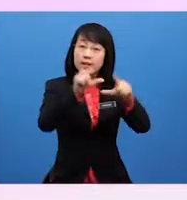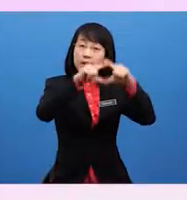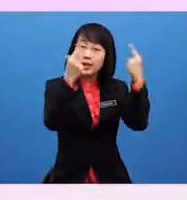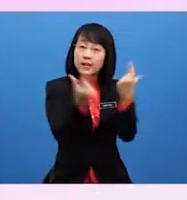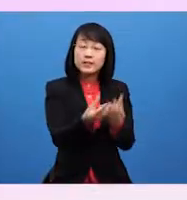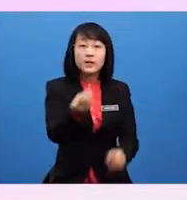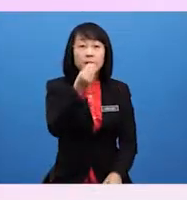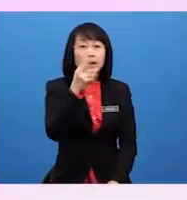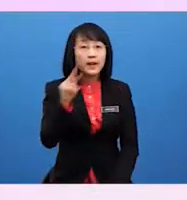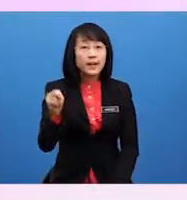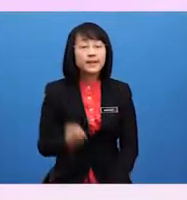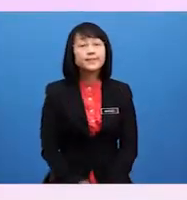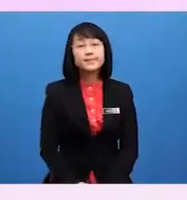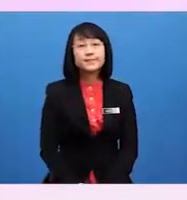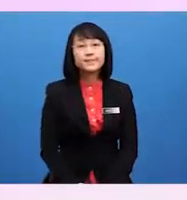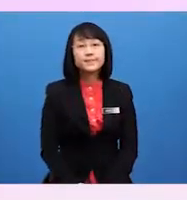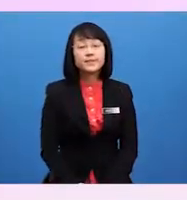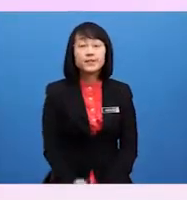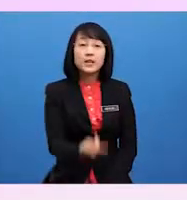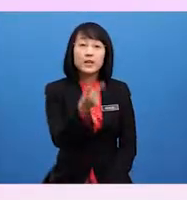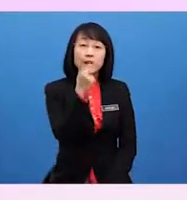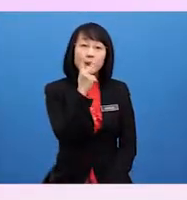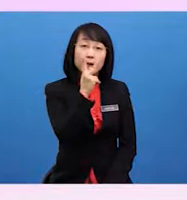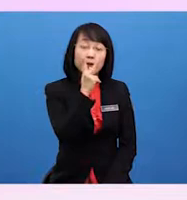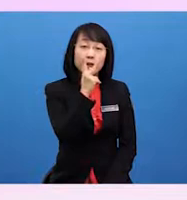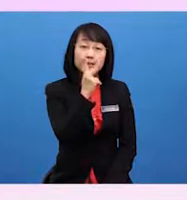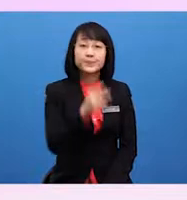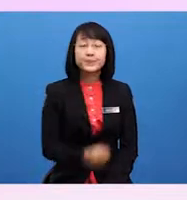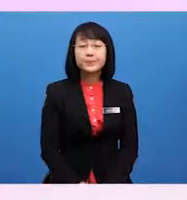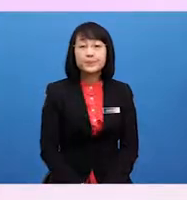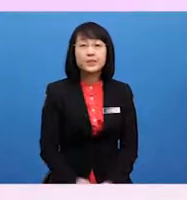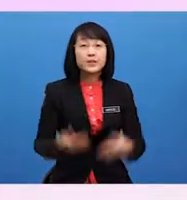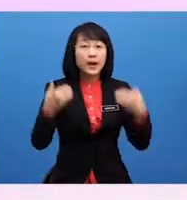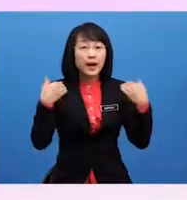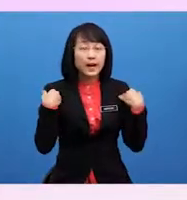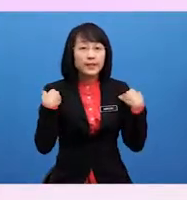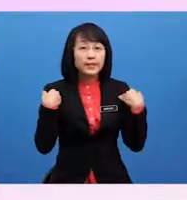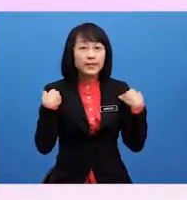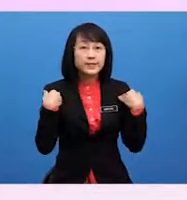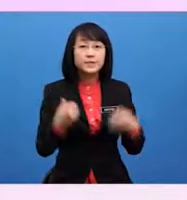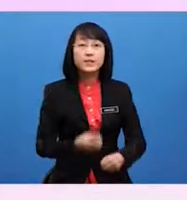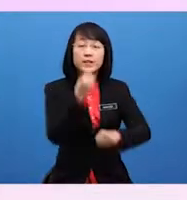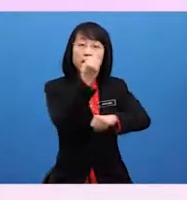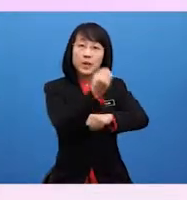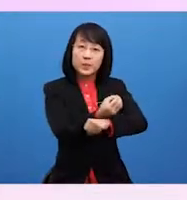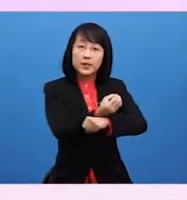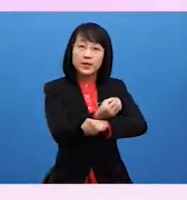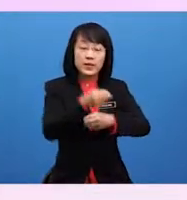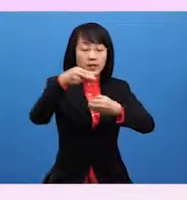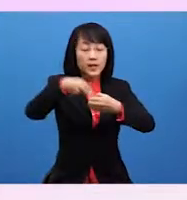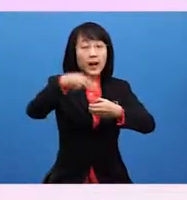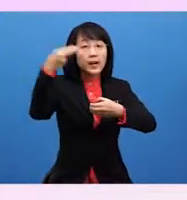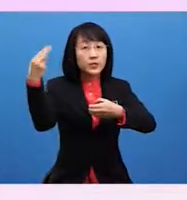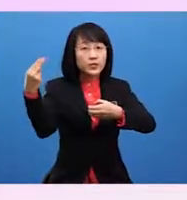Karbohidrat adalah sejenis batian organik yang mengandungi unsur karbon, hidrogen dan